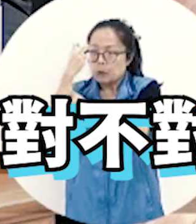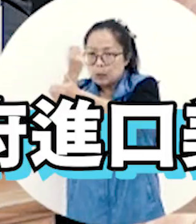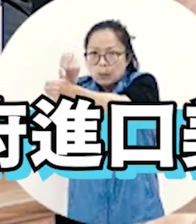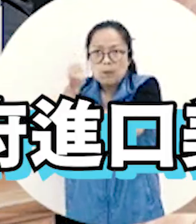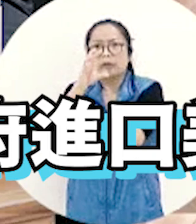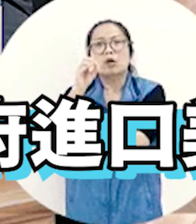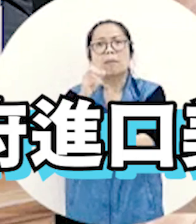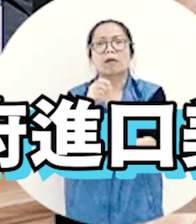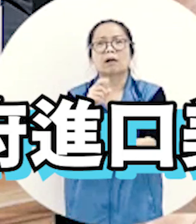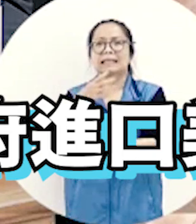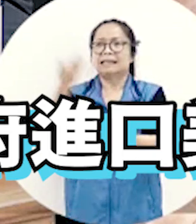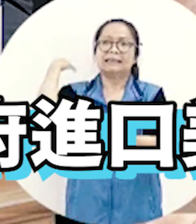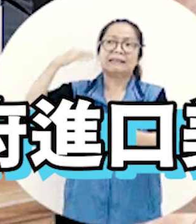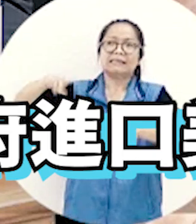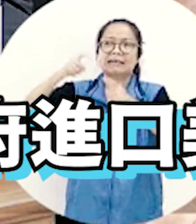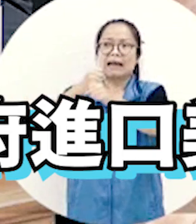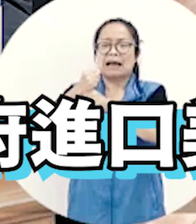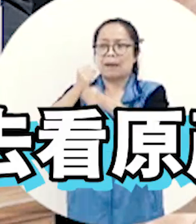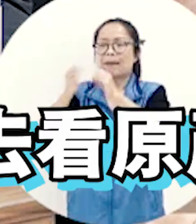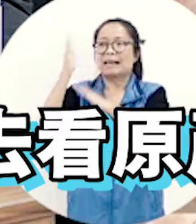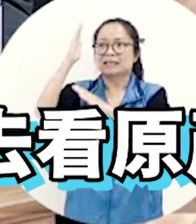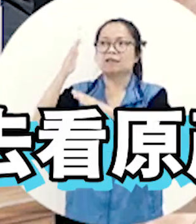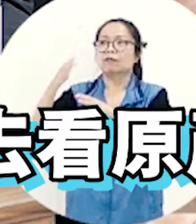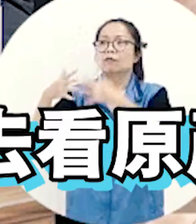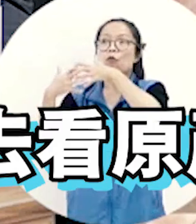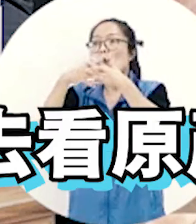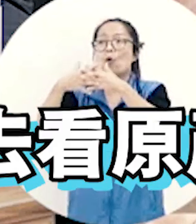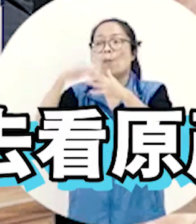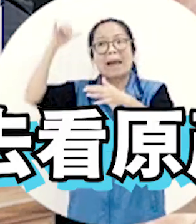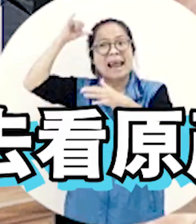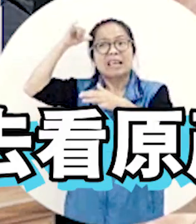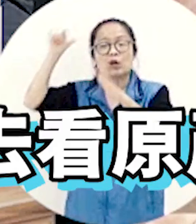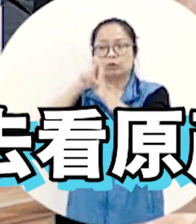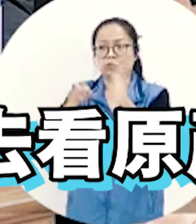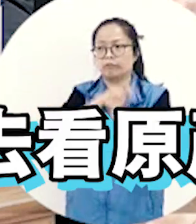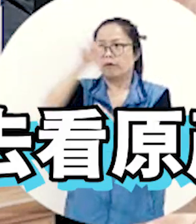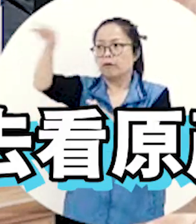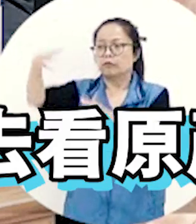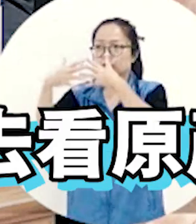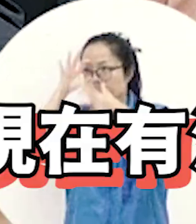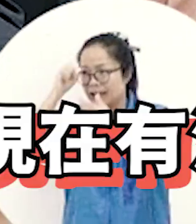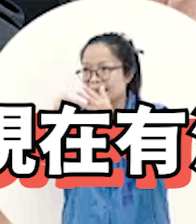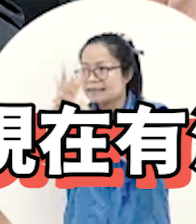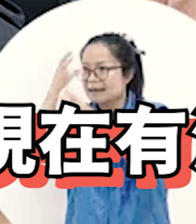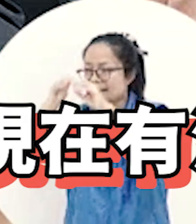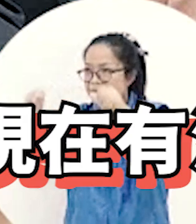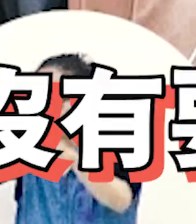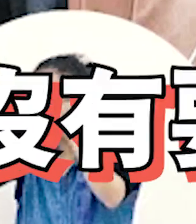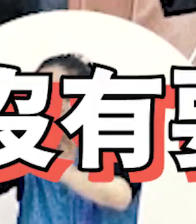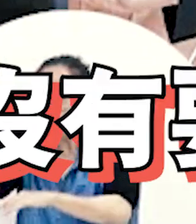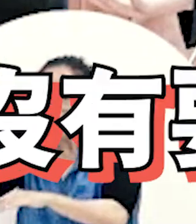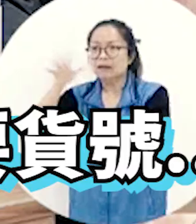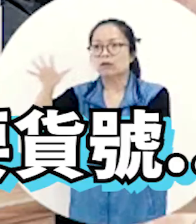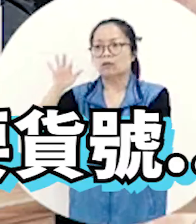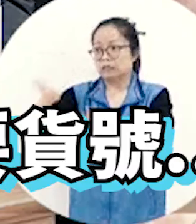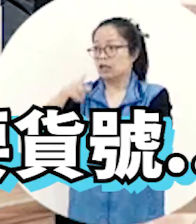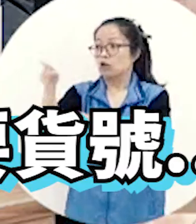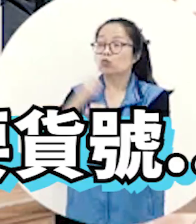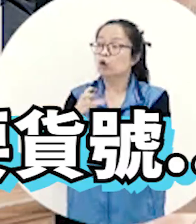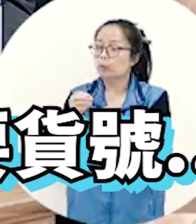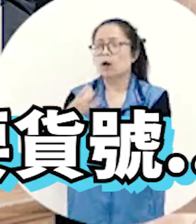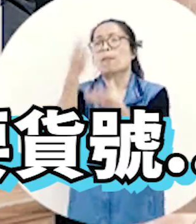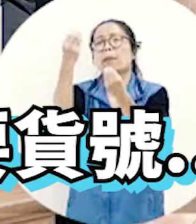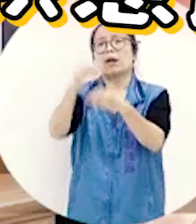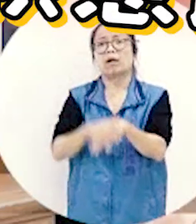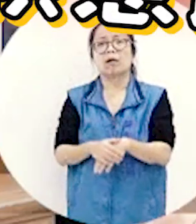对不对？你那当初马政府进口美牛的时候，也有到美国去看原地产地的状况啊。那你现在有没有要做？都没有要做，还有货号